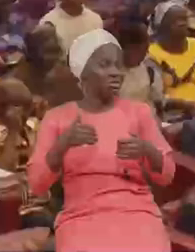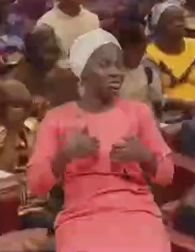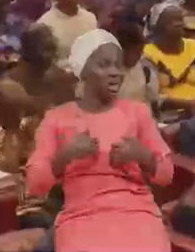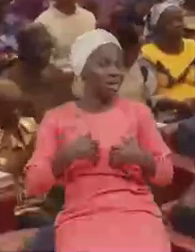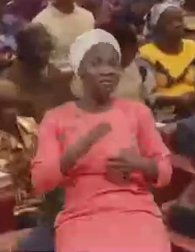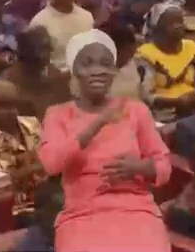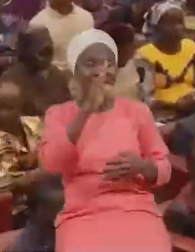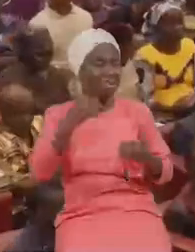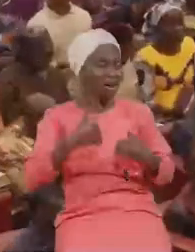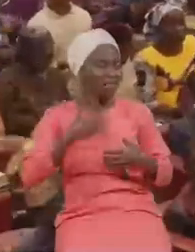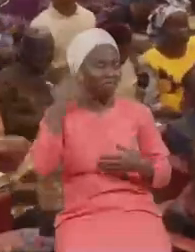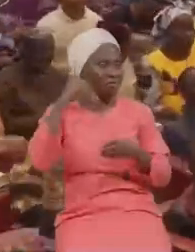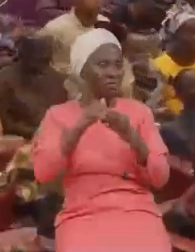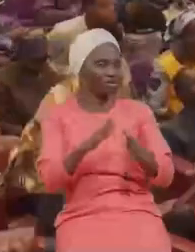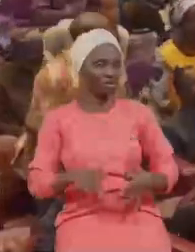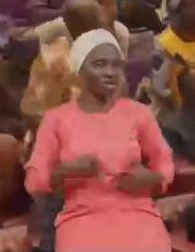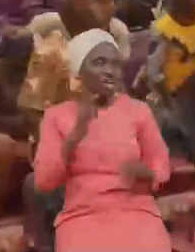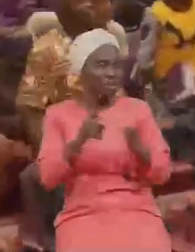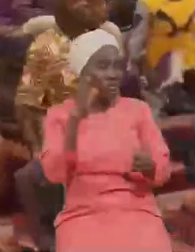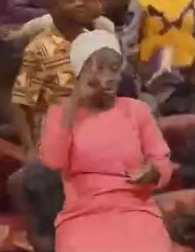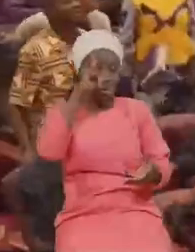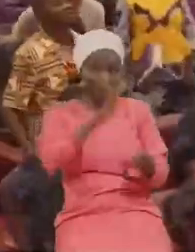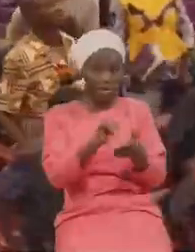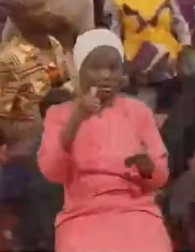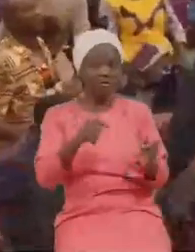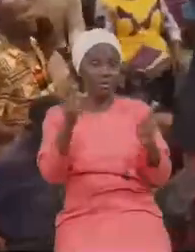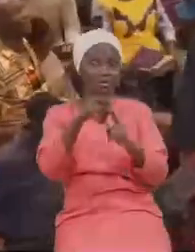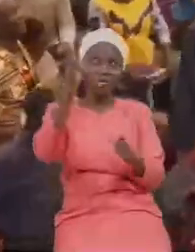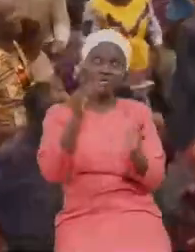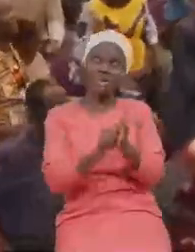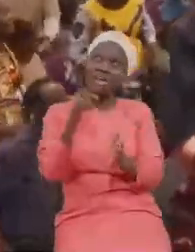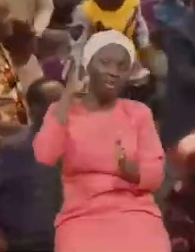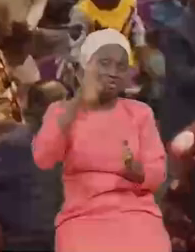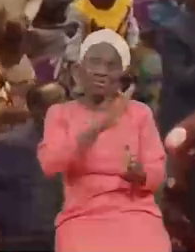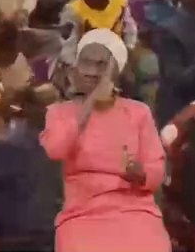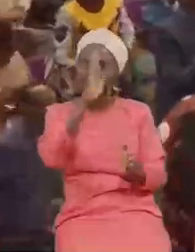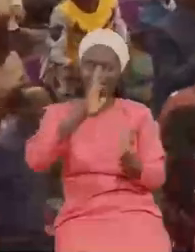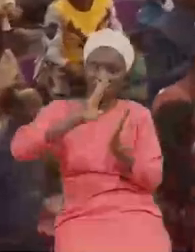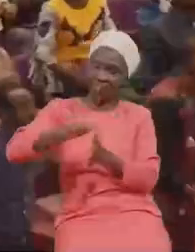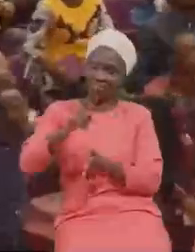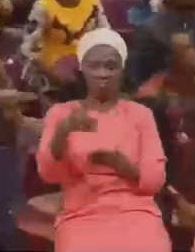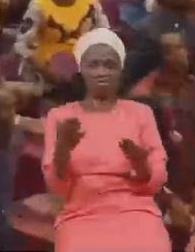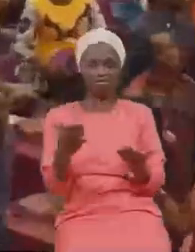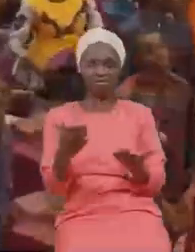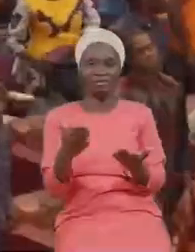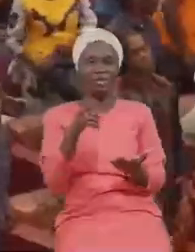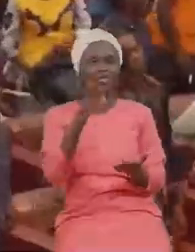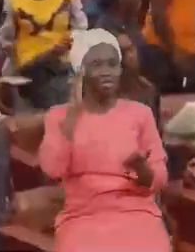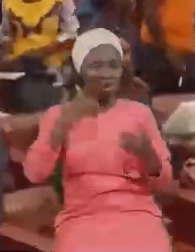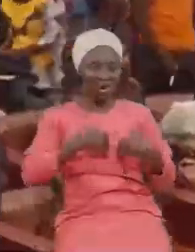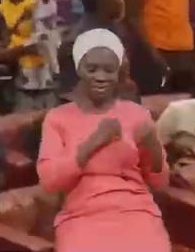si vous croyez à la part de Dieu qui le vous délaissera pas qu'il ne vous abordera pas vous aurez la force